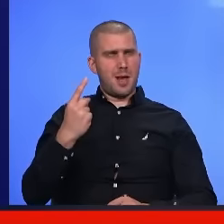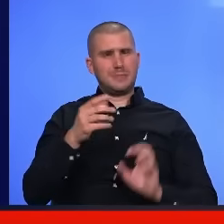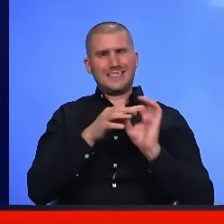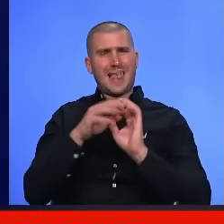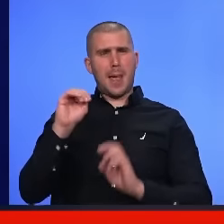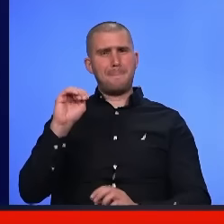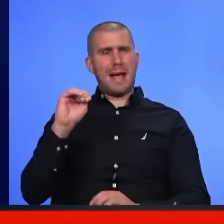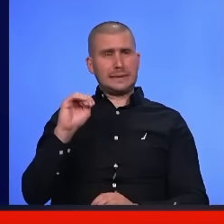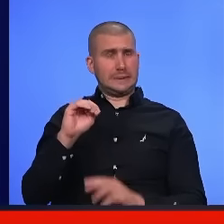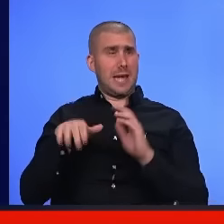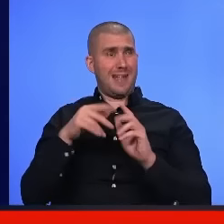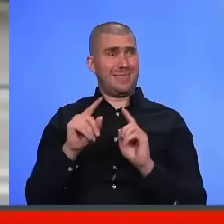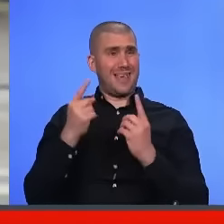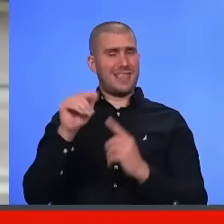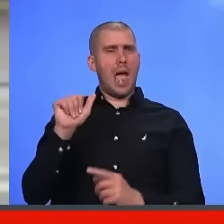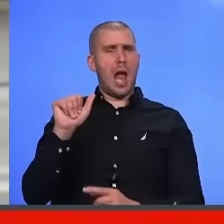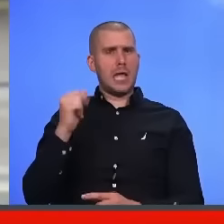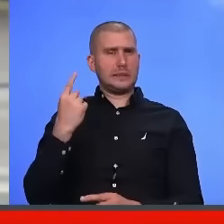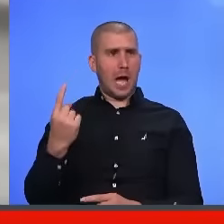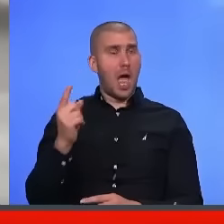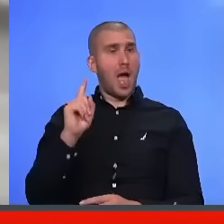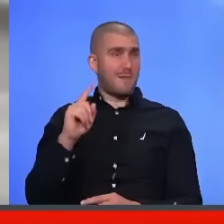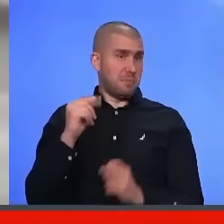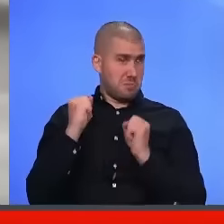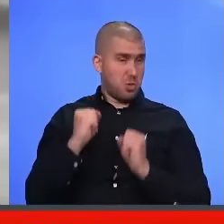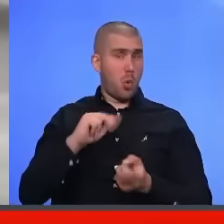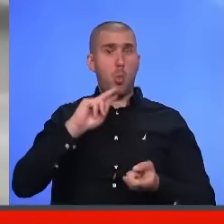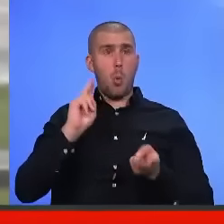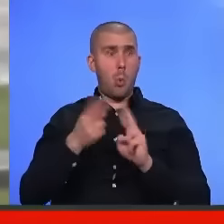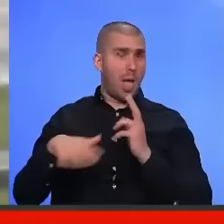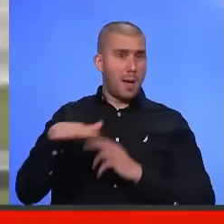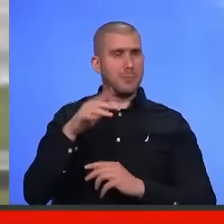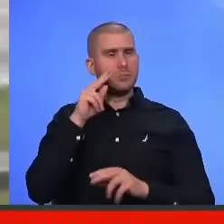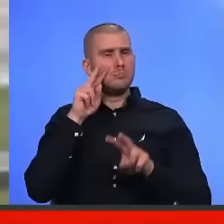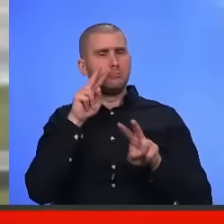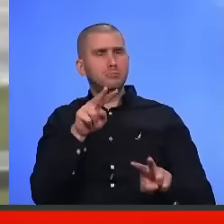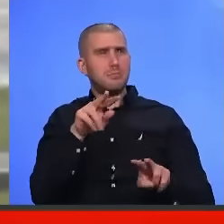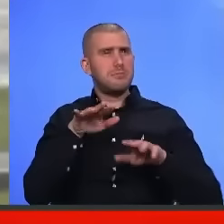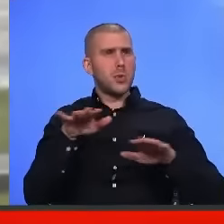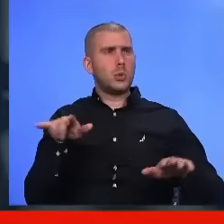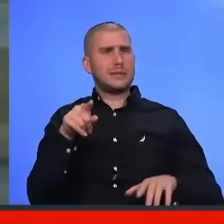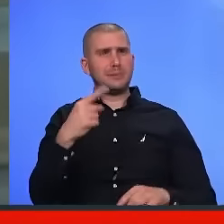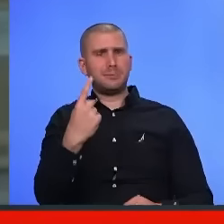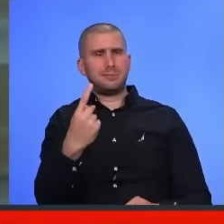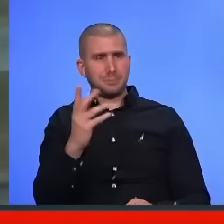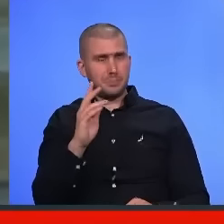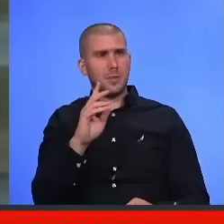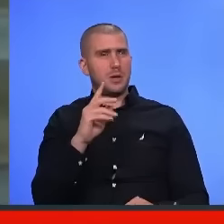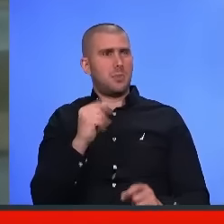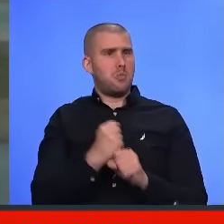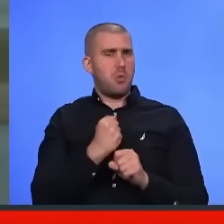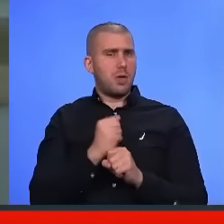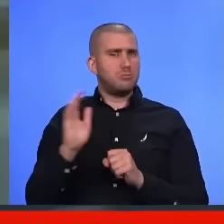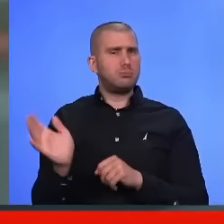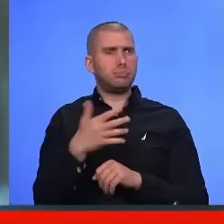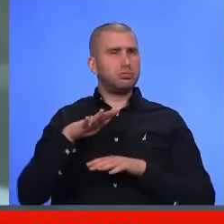מקס, לאחר התקרית של אלסקה איירליינס, אבל אין ספק שבכל העולם מביטים עכשיו על מטוסי הנוסעים האלה, הפועלים כמעט ללא